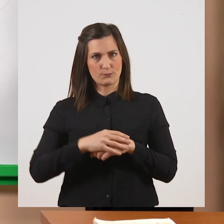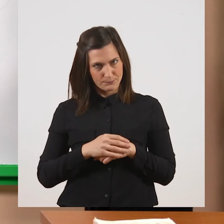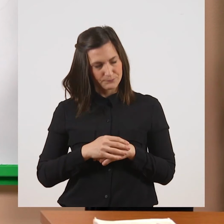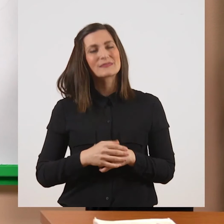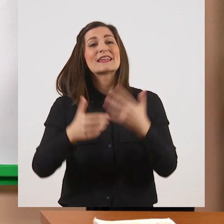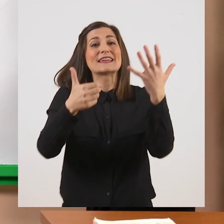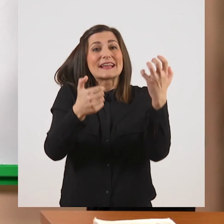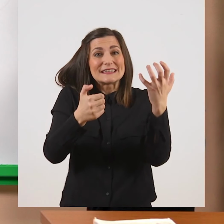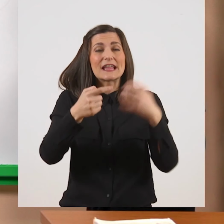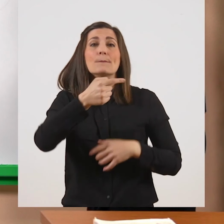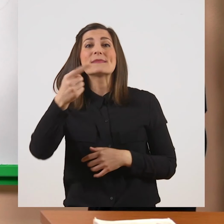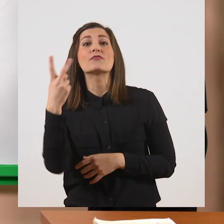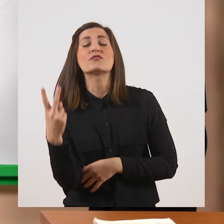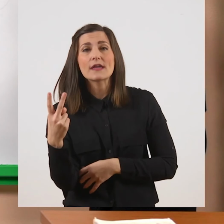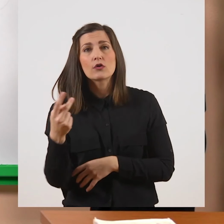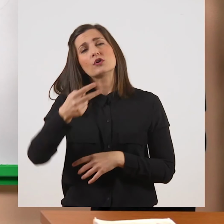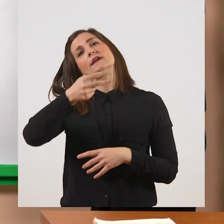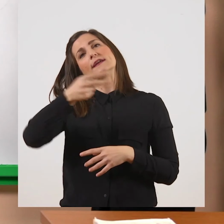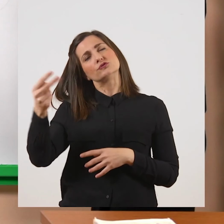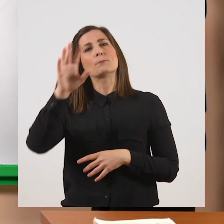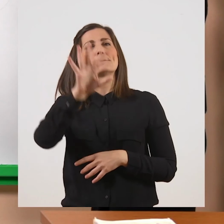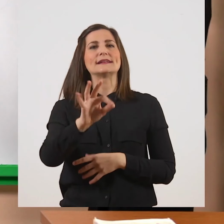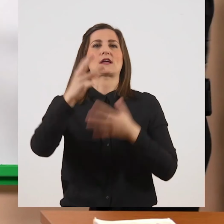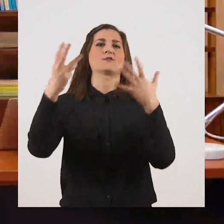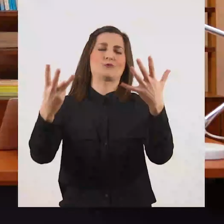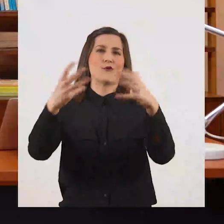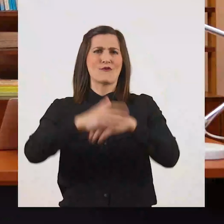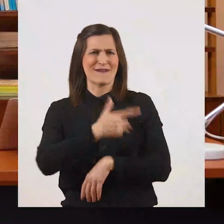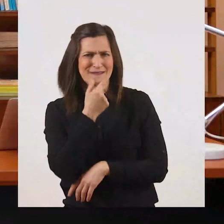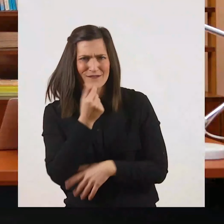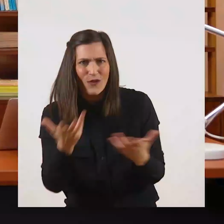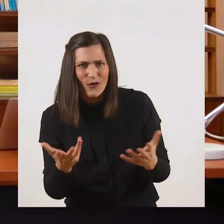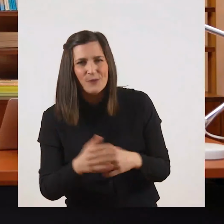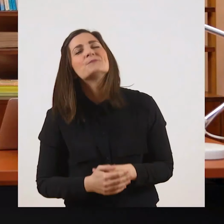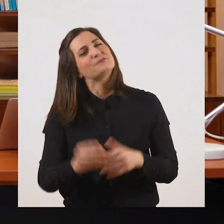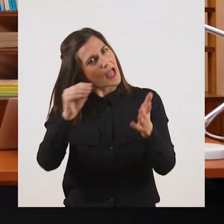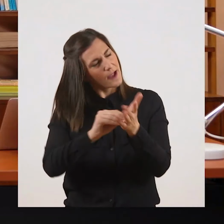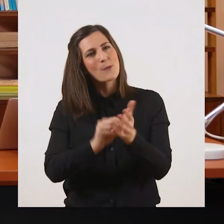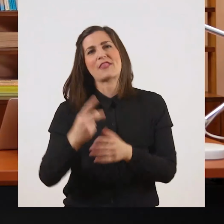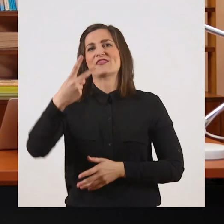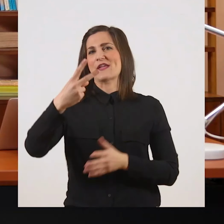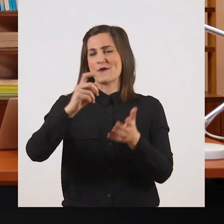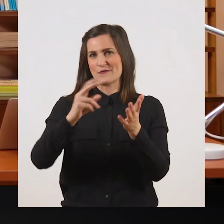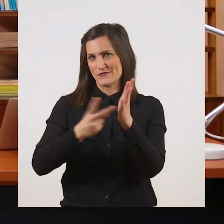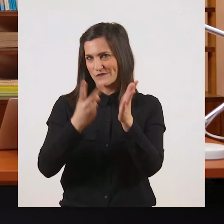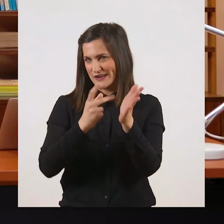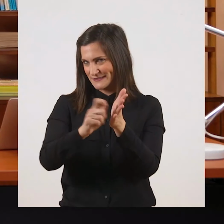Ίσον 60 μείον 2, ίσον 58. Εύκολο. Πάμε να κάνουμε κι άλλες δύο.